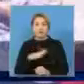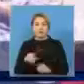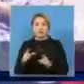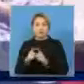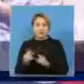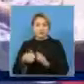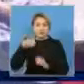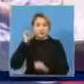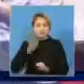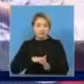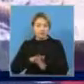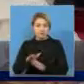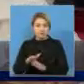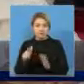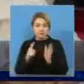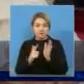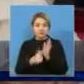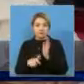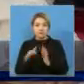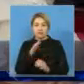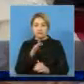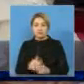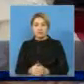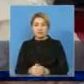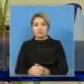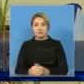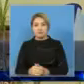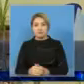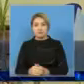слову, вчера ей исполнилось 70 лет.